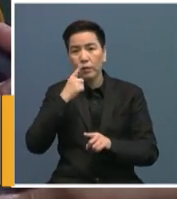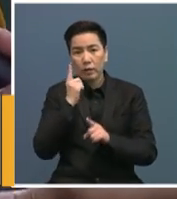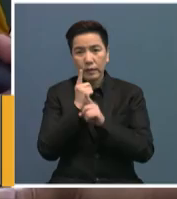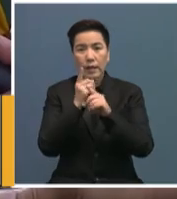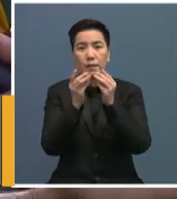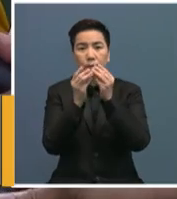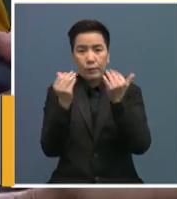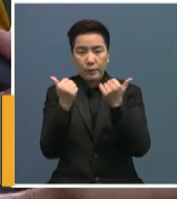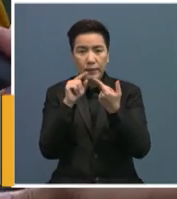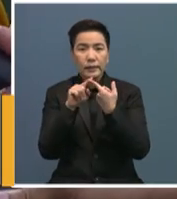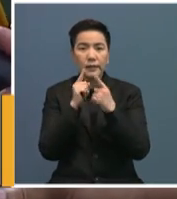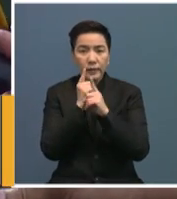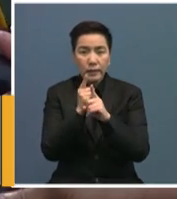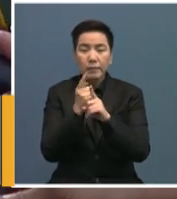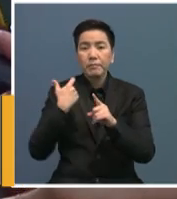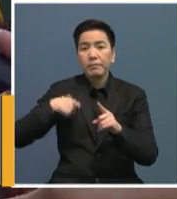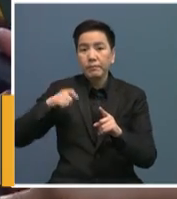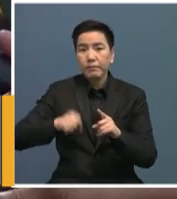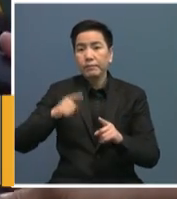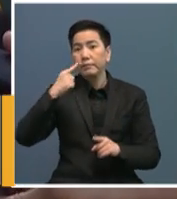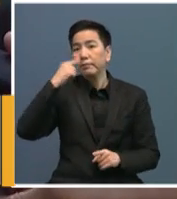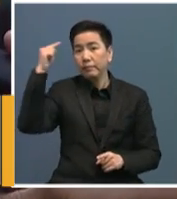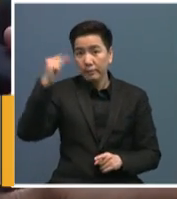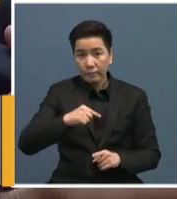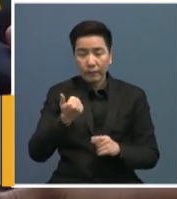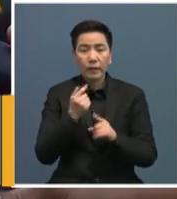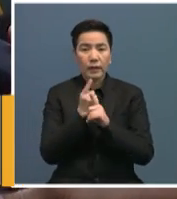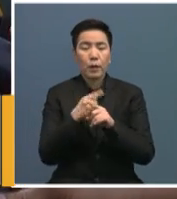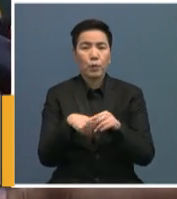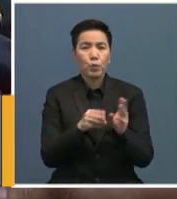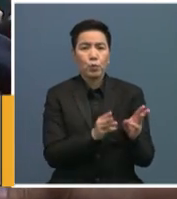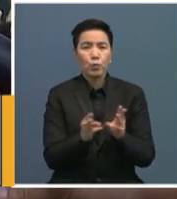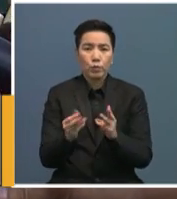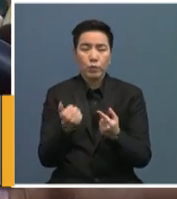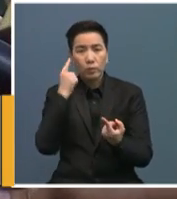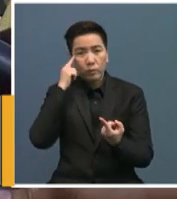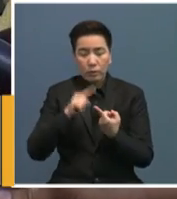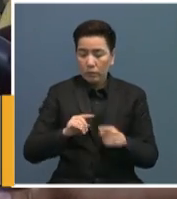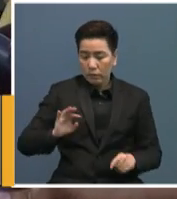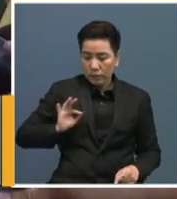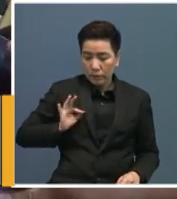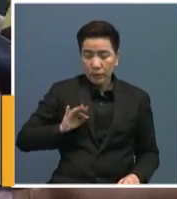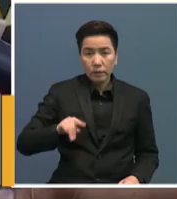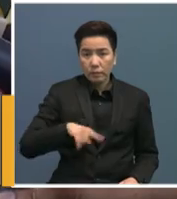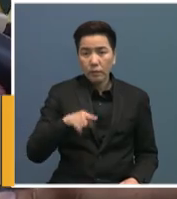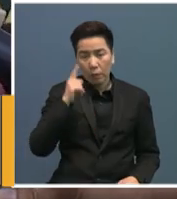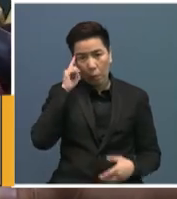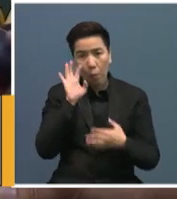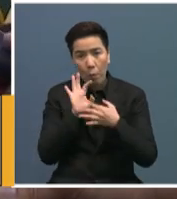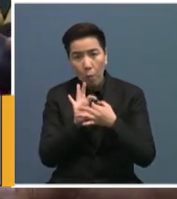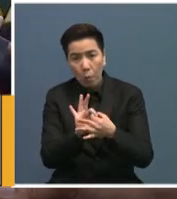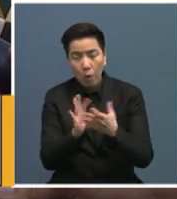ยึดกับรัฐธรรมนูญและคำวินิจฉัยของศาลรัฐธรรมนูญนะครับซึ่งจะต้องอยู่ภายใต้กรอบนี้ส่วนจะมีสมาชิกรัฐสภาที่มีความกังวล